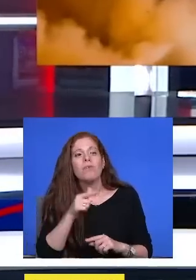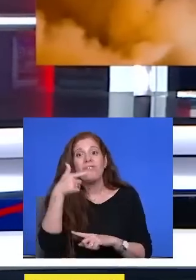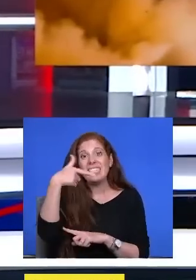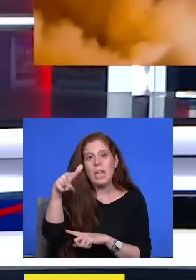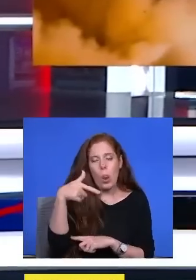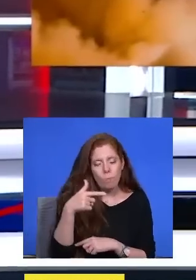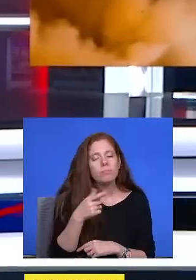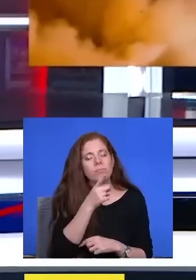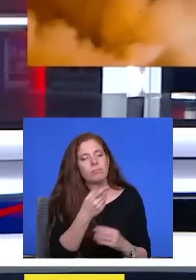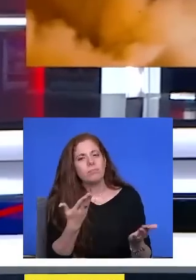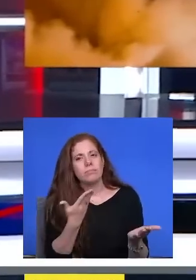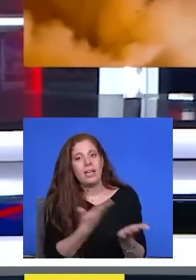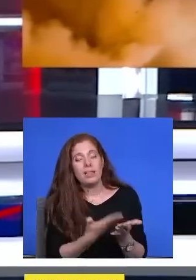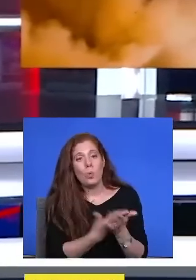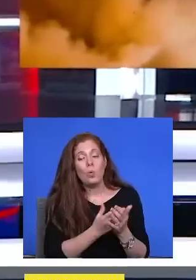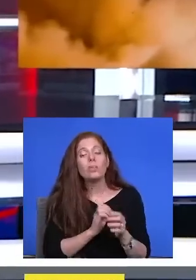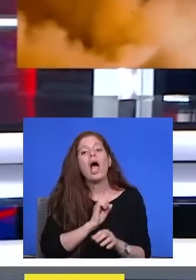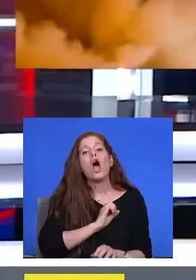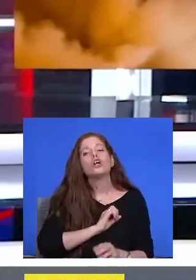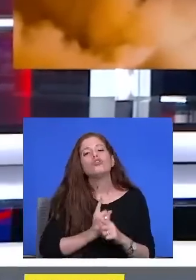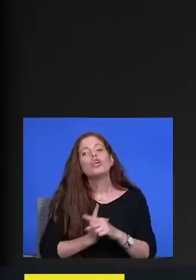הצבאי, עם תיעוד השיגור הזה והפרטים.